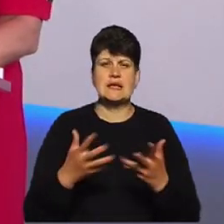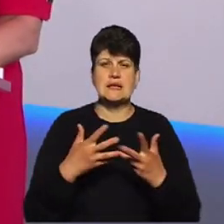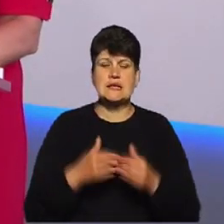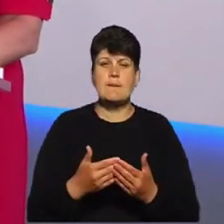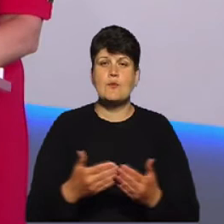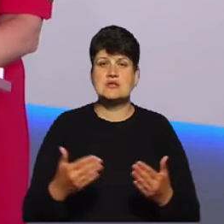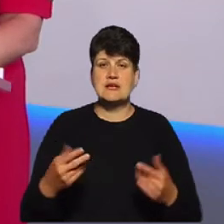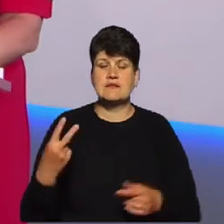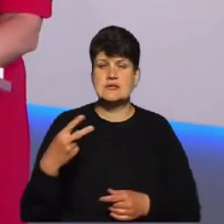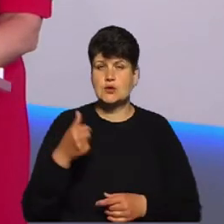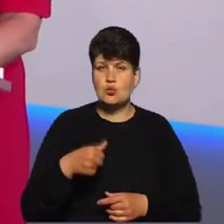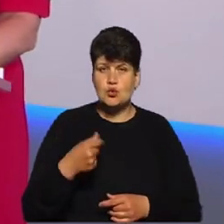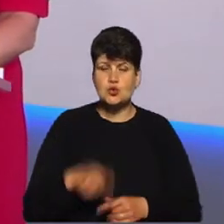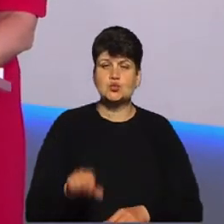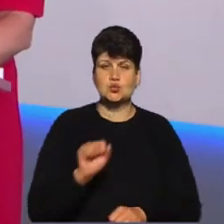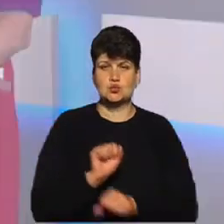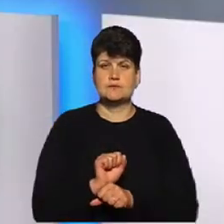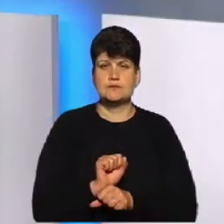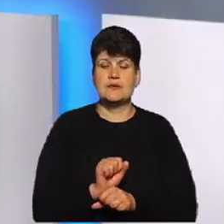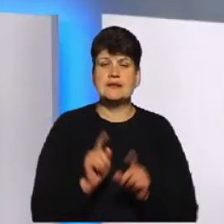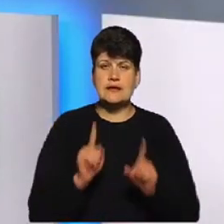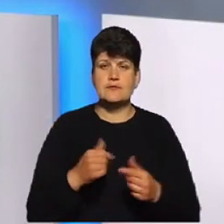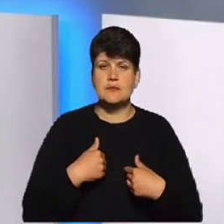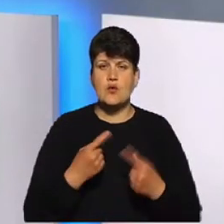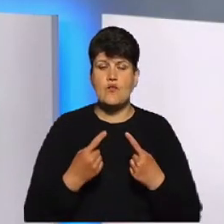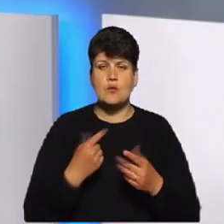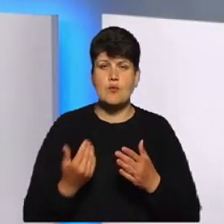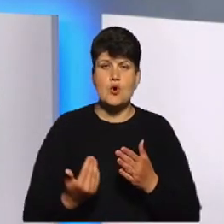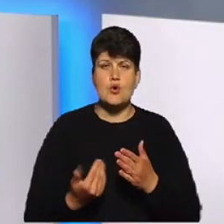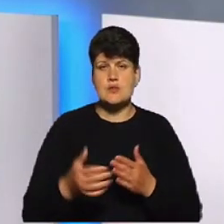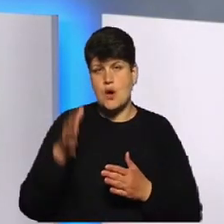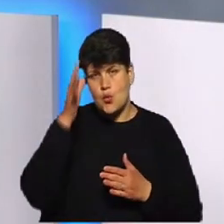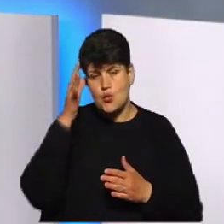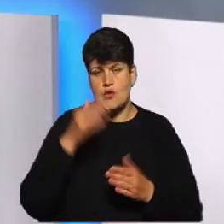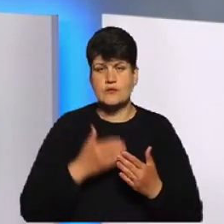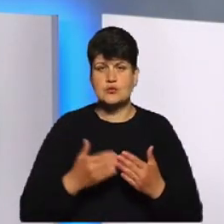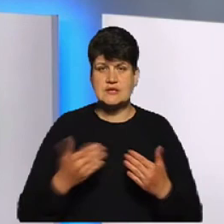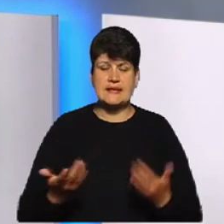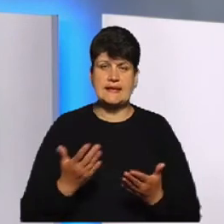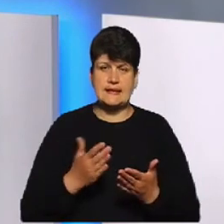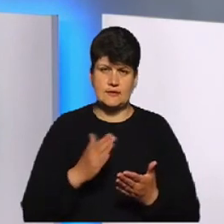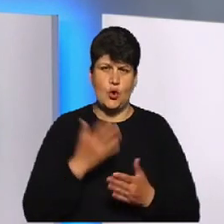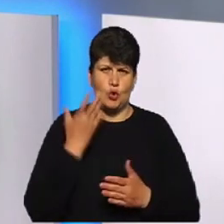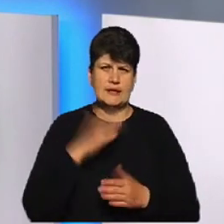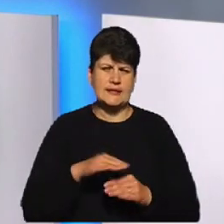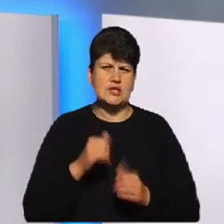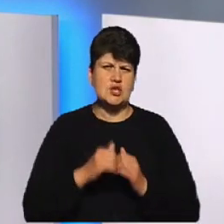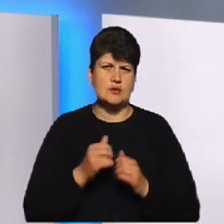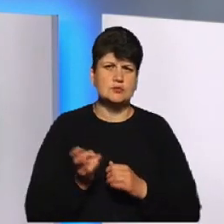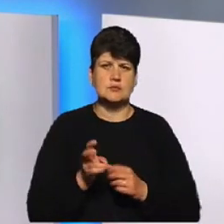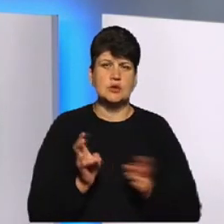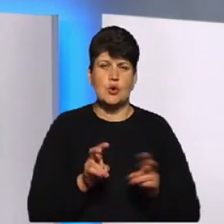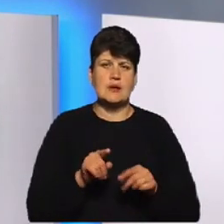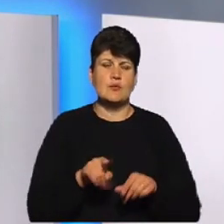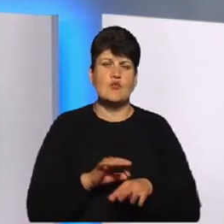зупинилися. Навіть ми говоримо про цей науковий музей, який в нас є, куди діти часто любили приходити, тому що там проводяться різні відкриття